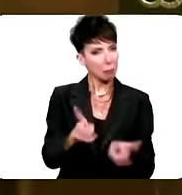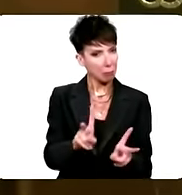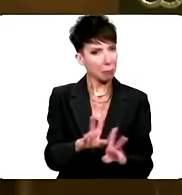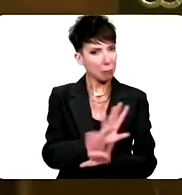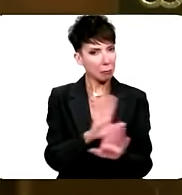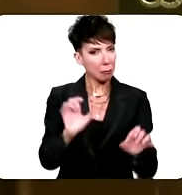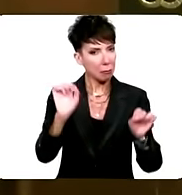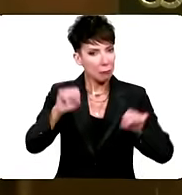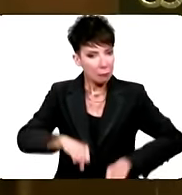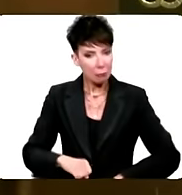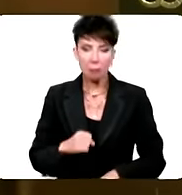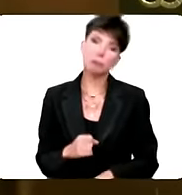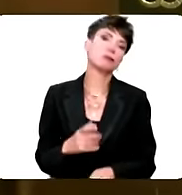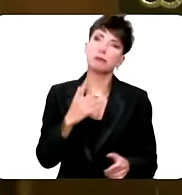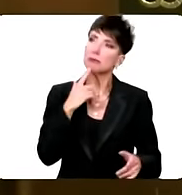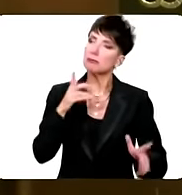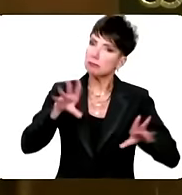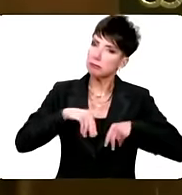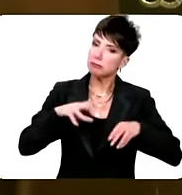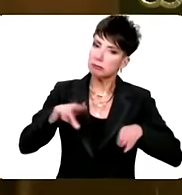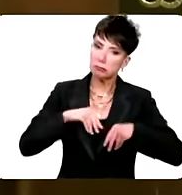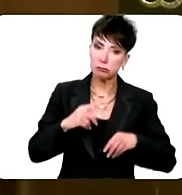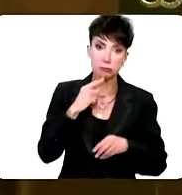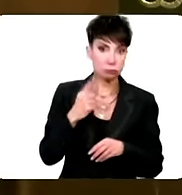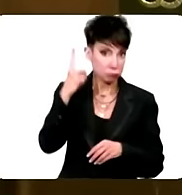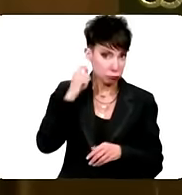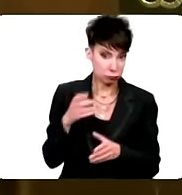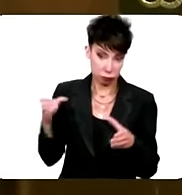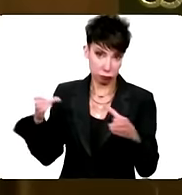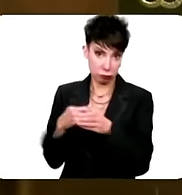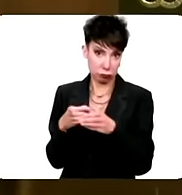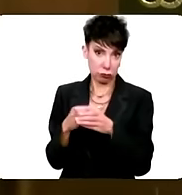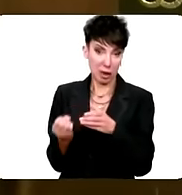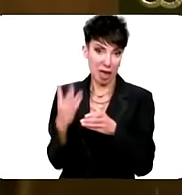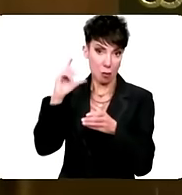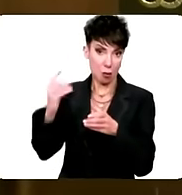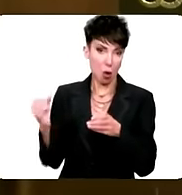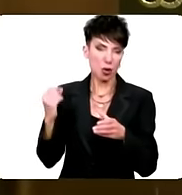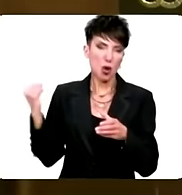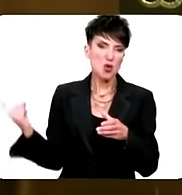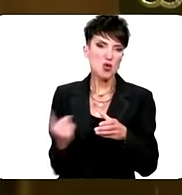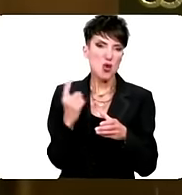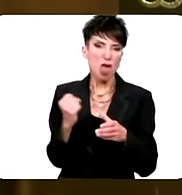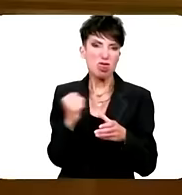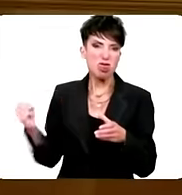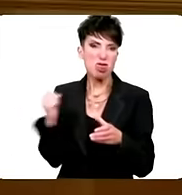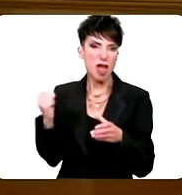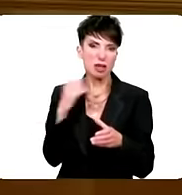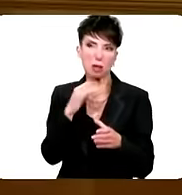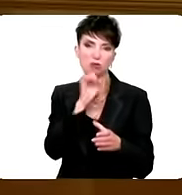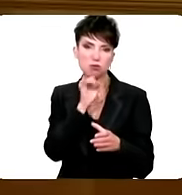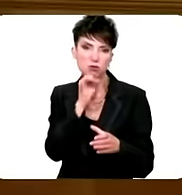ένα συγκεκριμένο κομμάτι ψηφοφόρων της Νέας Δημοκρατίας. Έχω την εντύπωση, φαντάζομαι, συμφωνείτε, ότι αυτό εκφράστηκε και στην κάλπη.